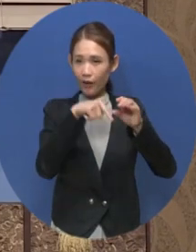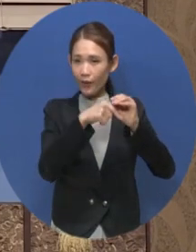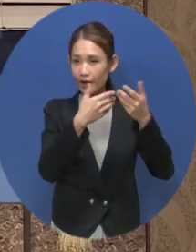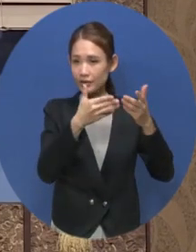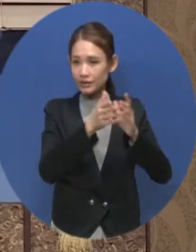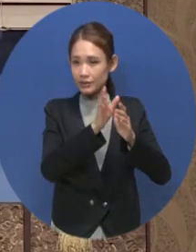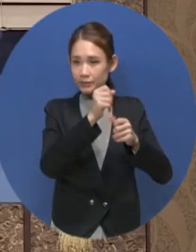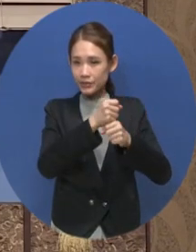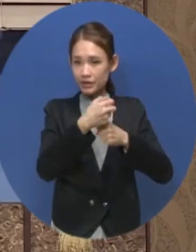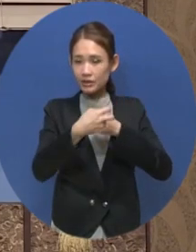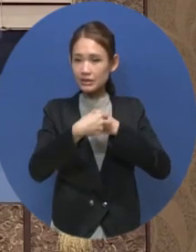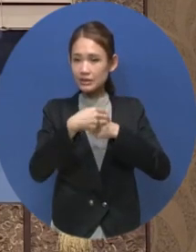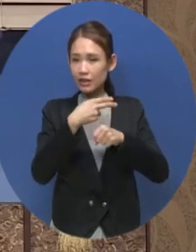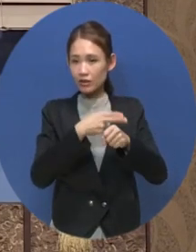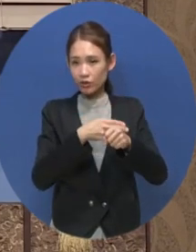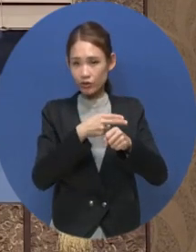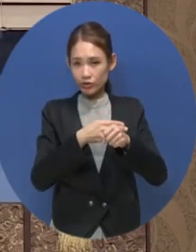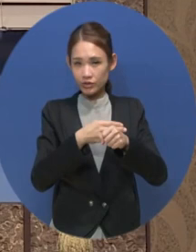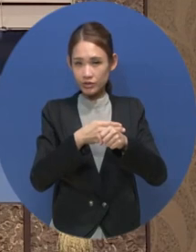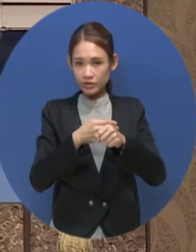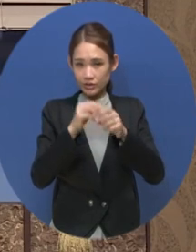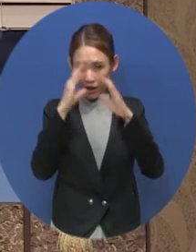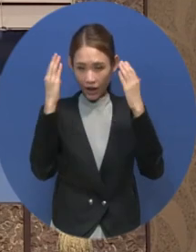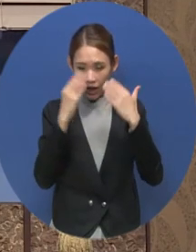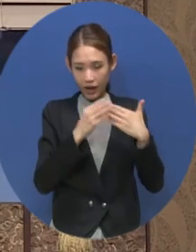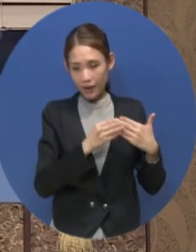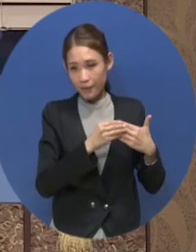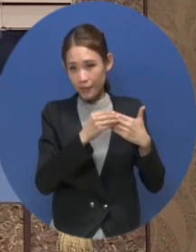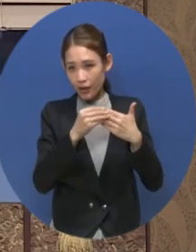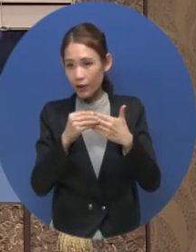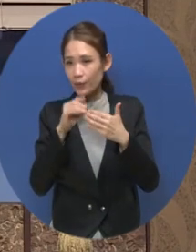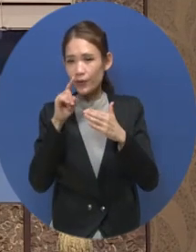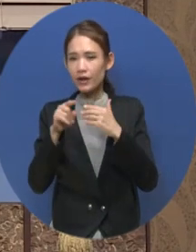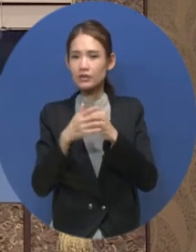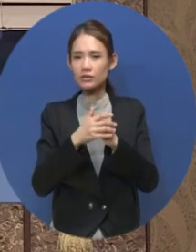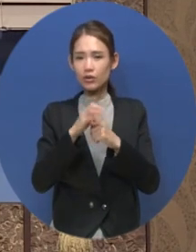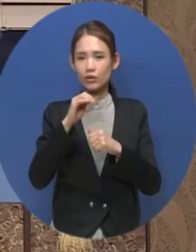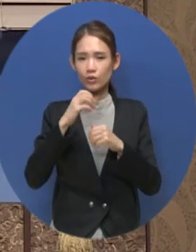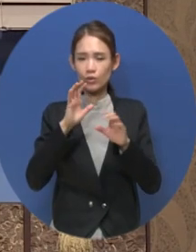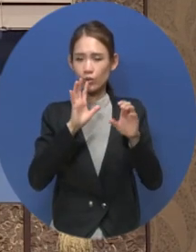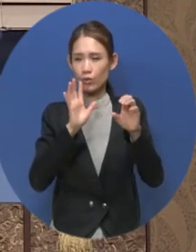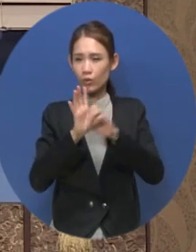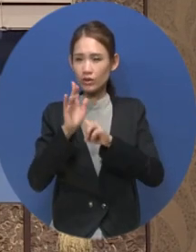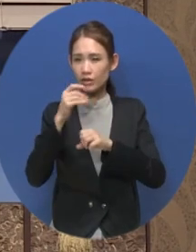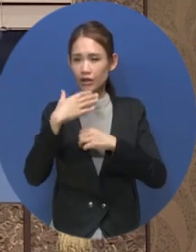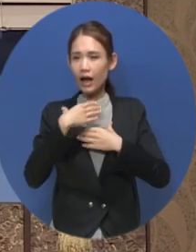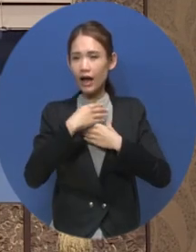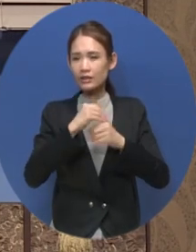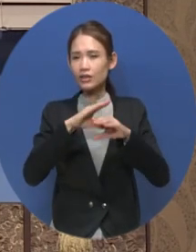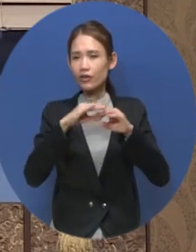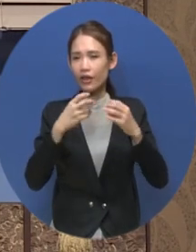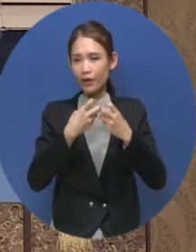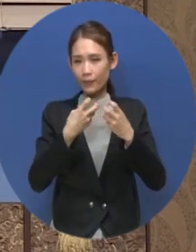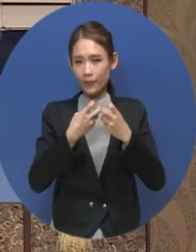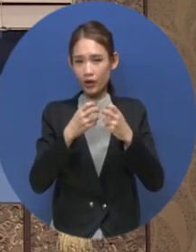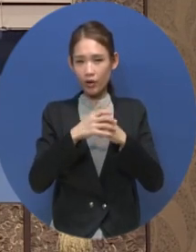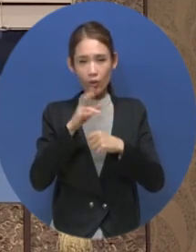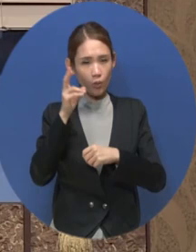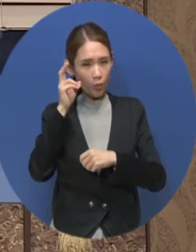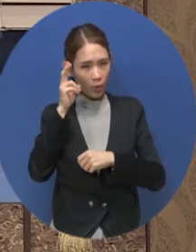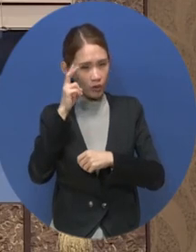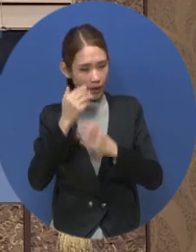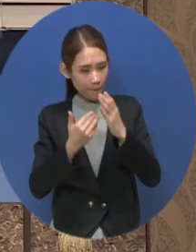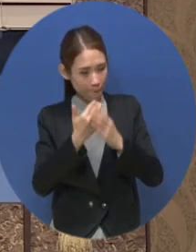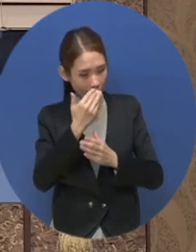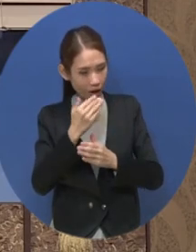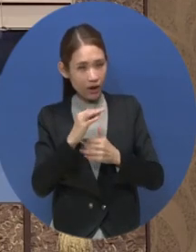해가지고 의사 선생님이라든지 팀 닥쳐들 다 데리고 와서 또는 코로나라든지 이런 안전 대책 그리고 혹시 혹여라도 발생이